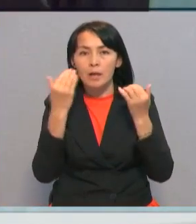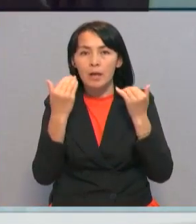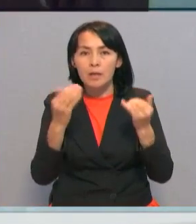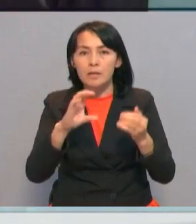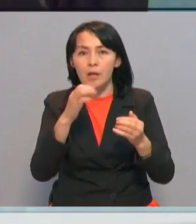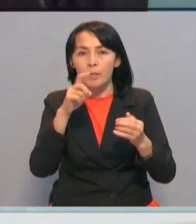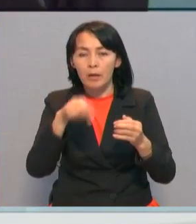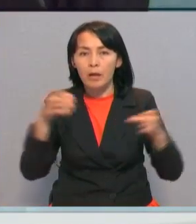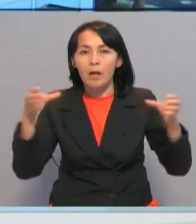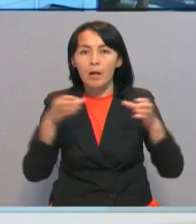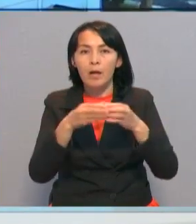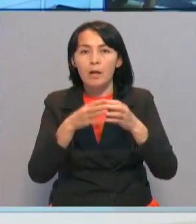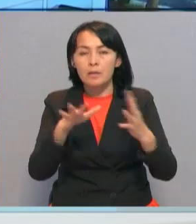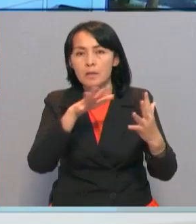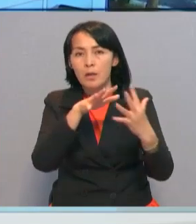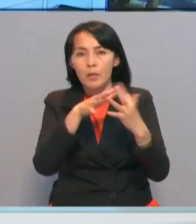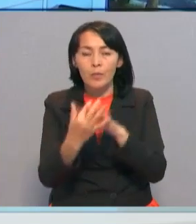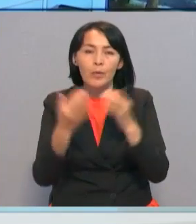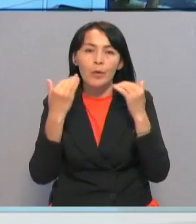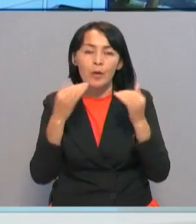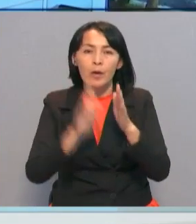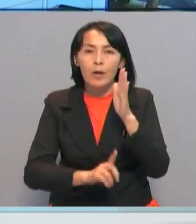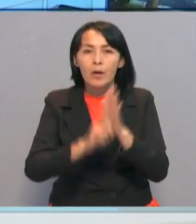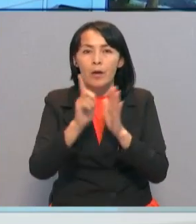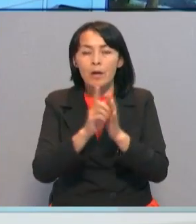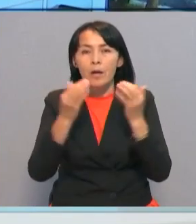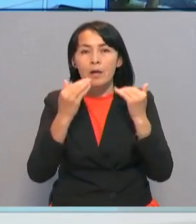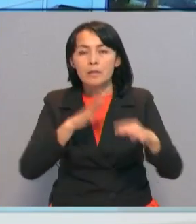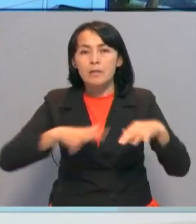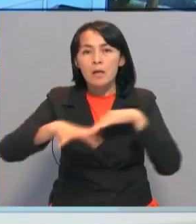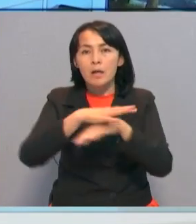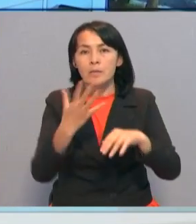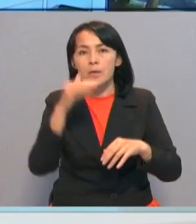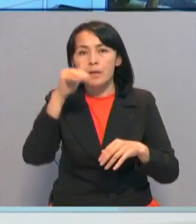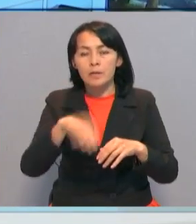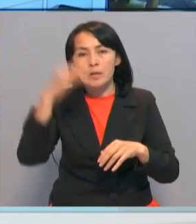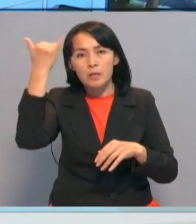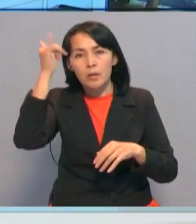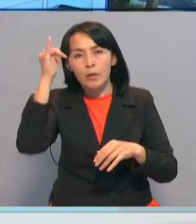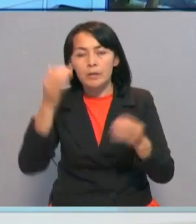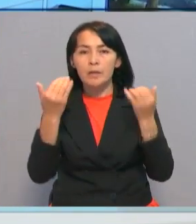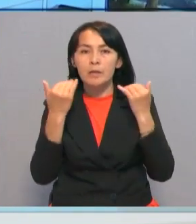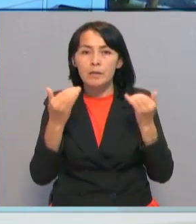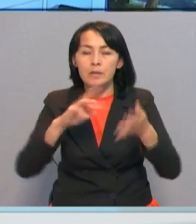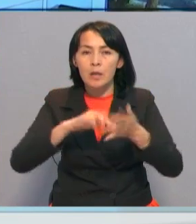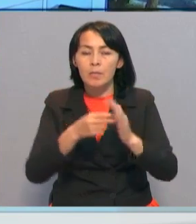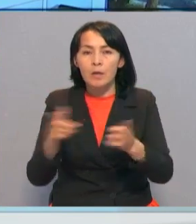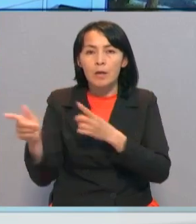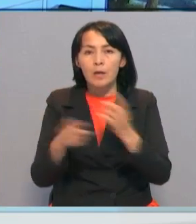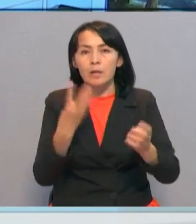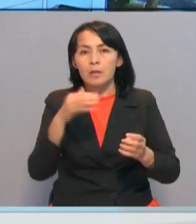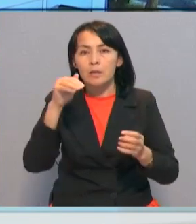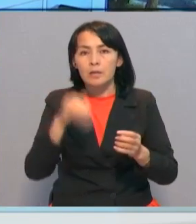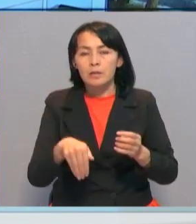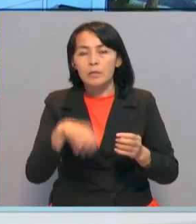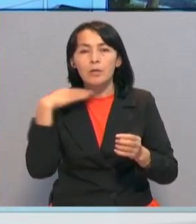СПК Альбереке в Арангайском сельском округе запустил откормочную площадку на 5000 голов скота. Здесь планируют готовить